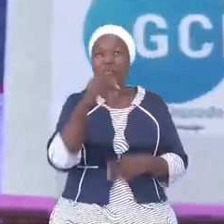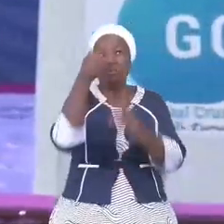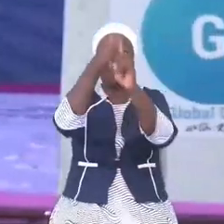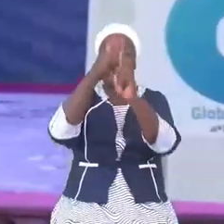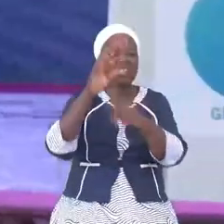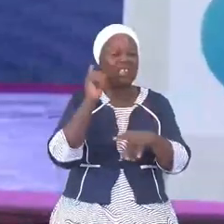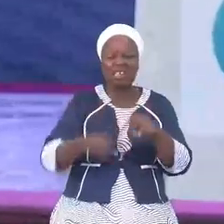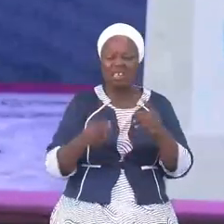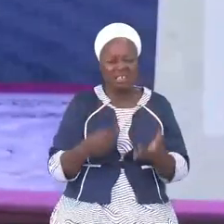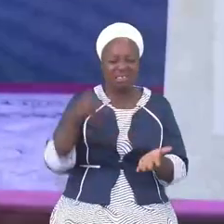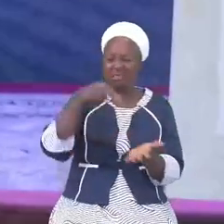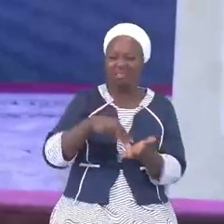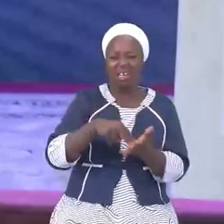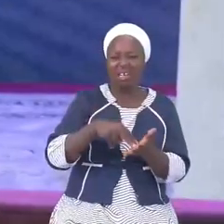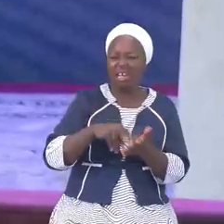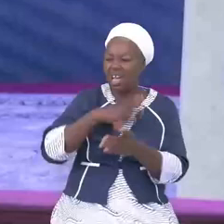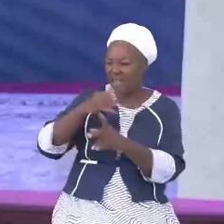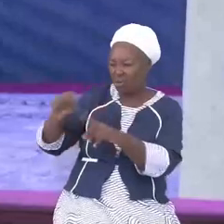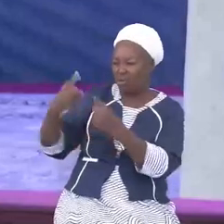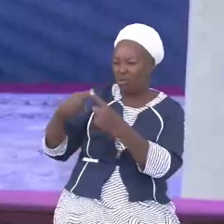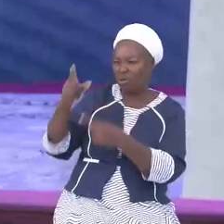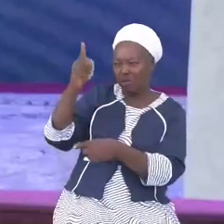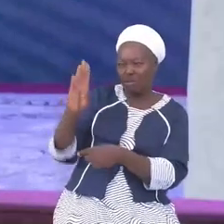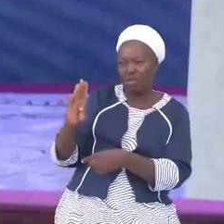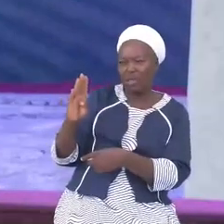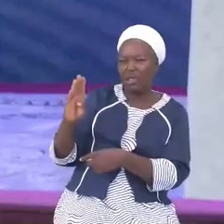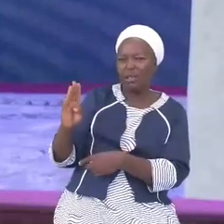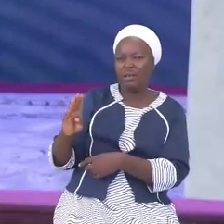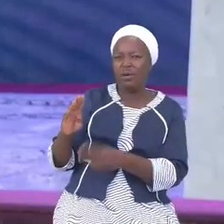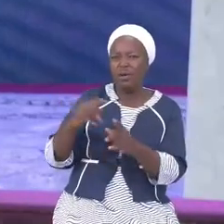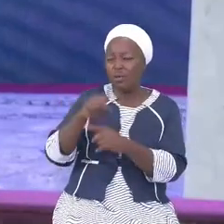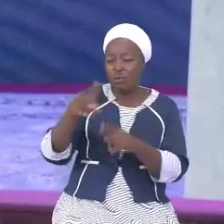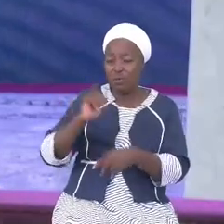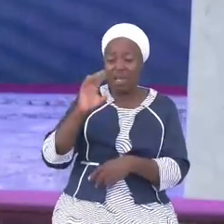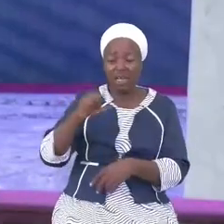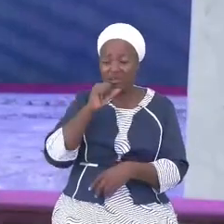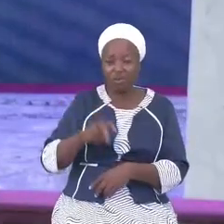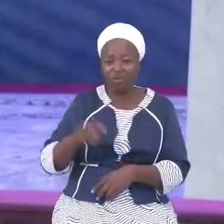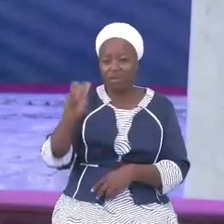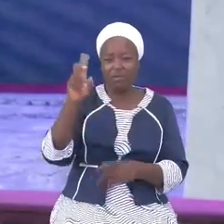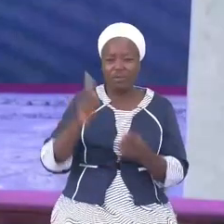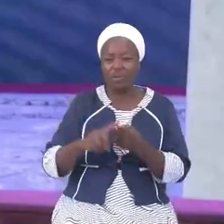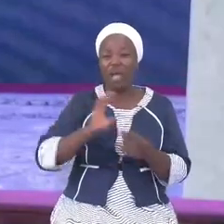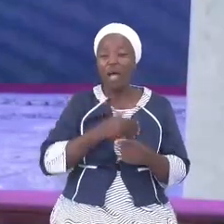ne sait pas aller, ne sait pas le poids de Dieu. Là, on ne peut pas aller, nos prières iront là-bas.